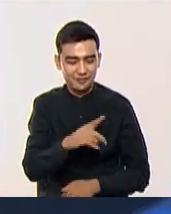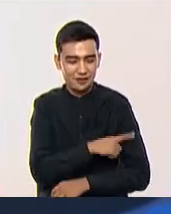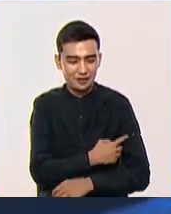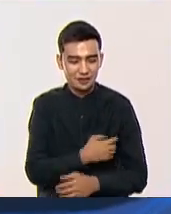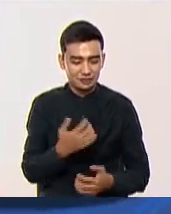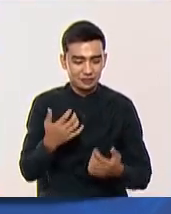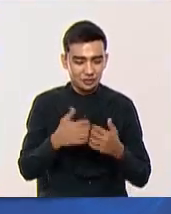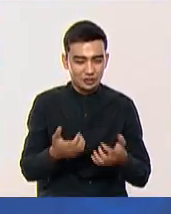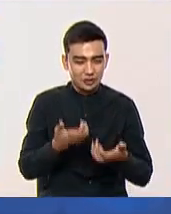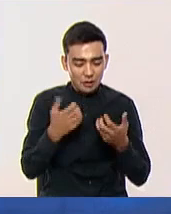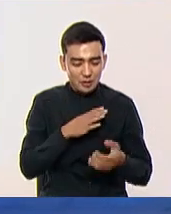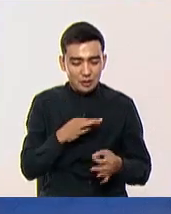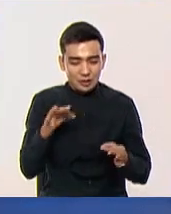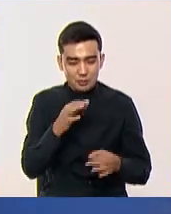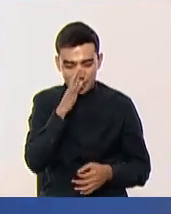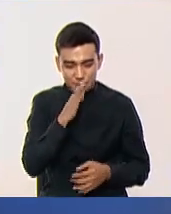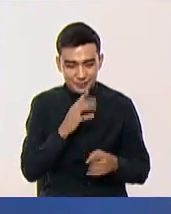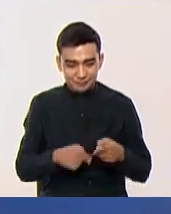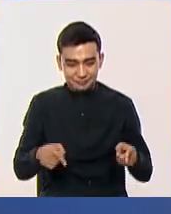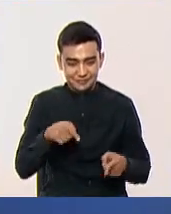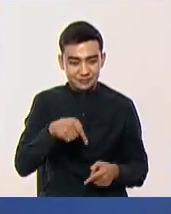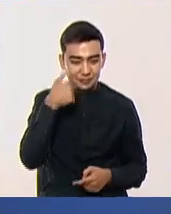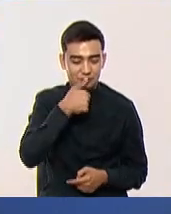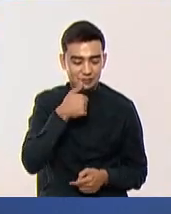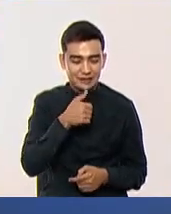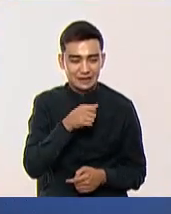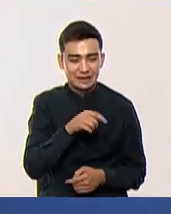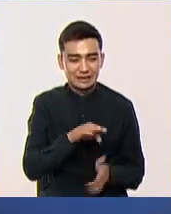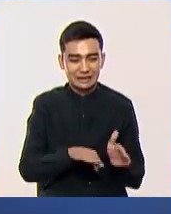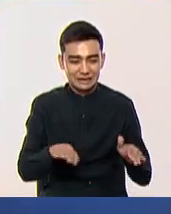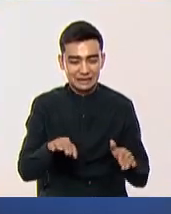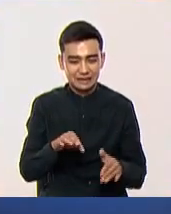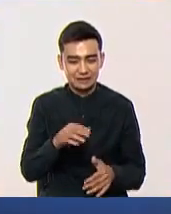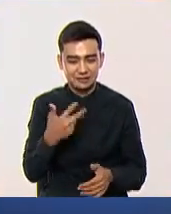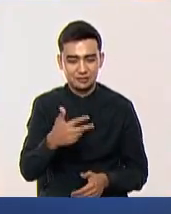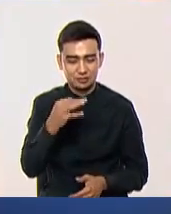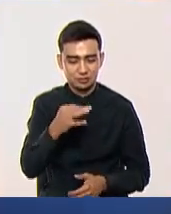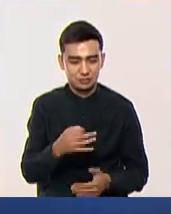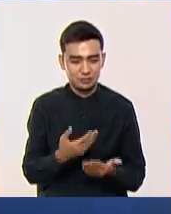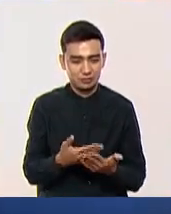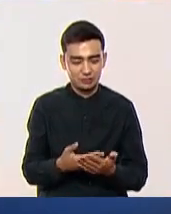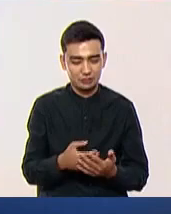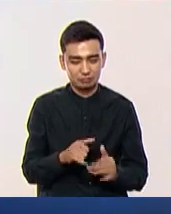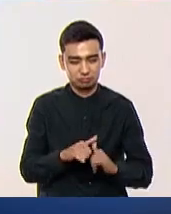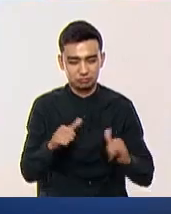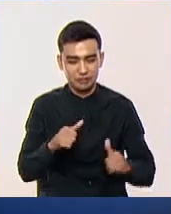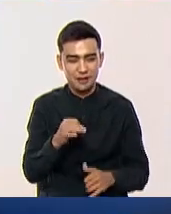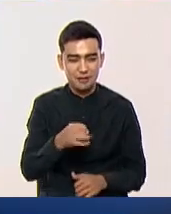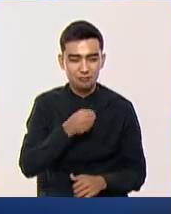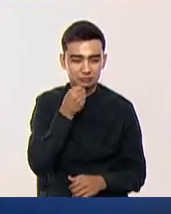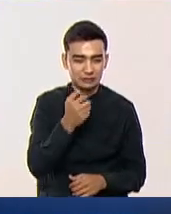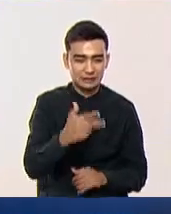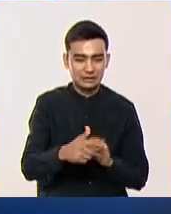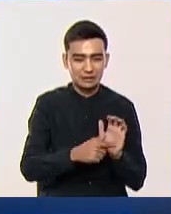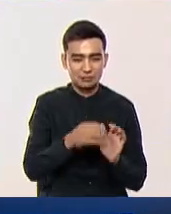санитарно-эпидемиологического контроля, за 5 месяцев этого года среди детей рост составил почти 30%. Среди подростков